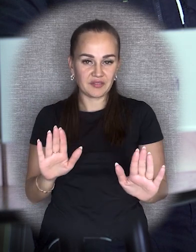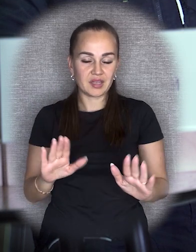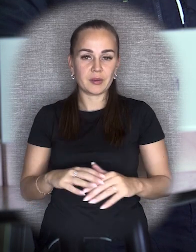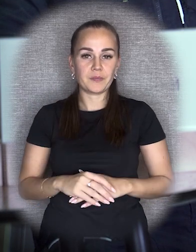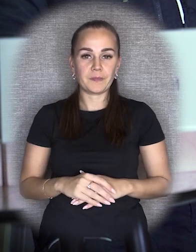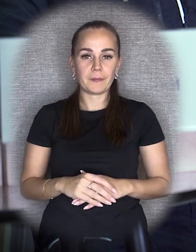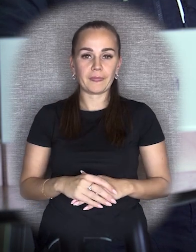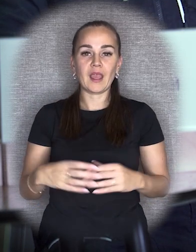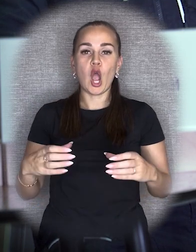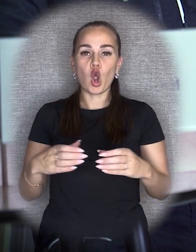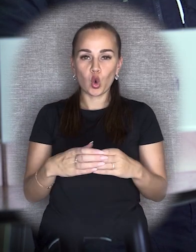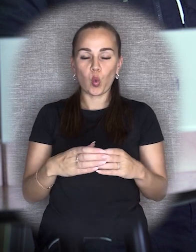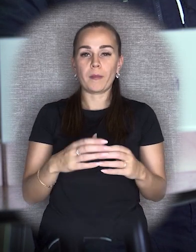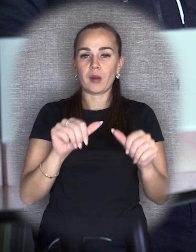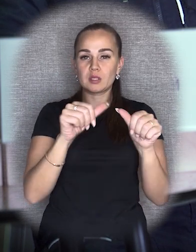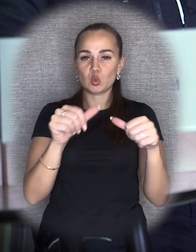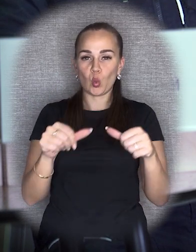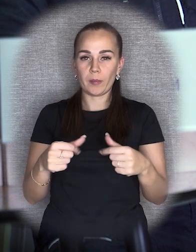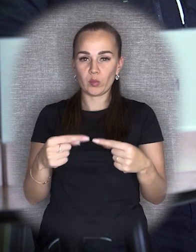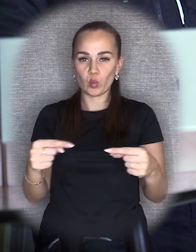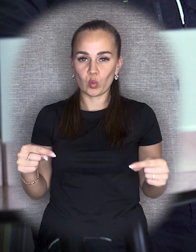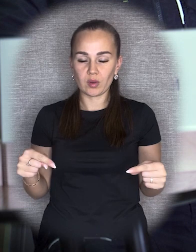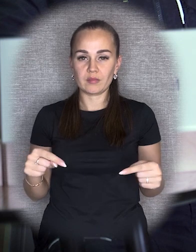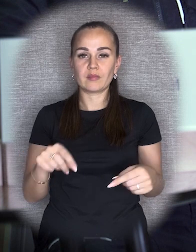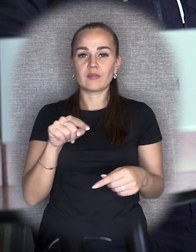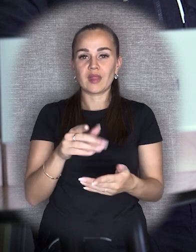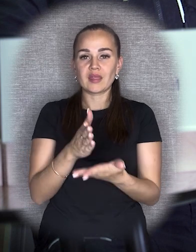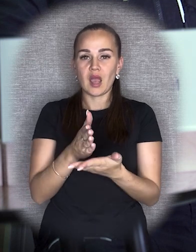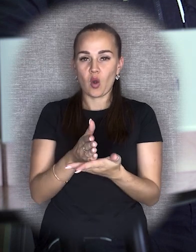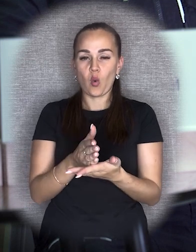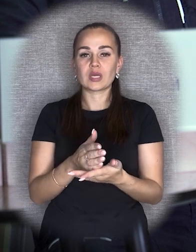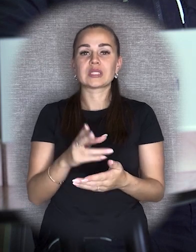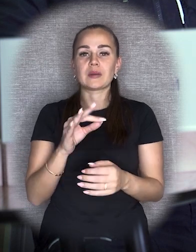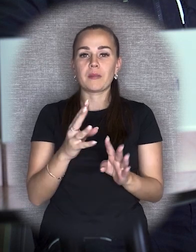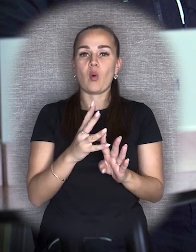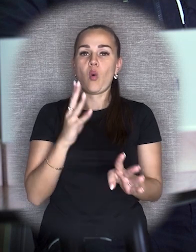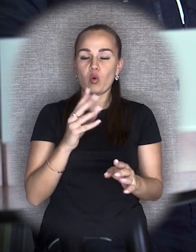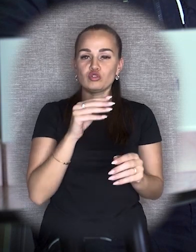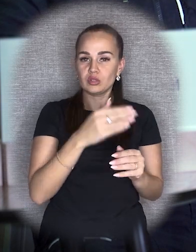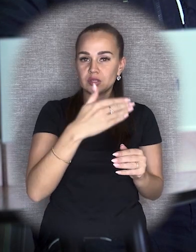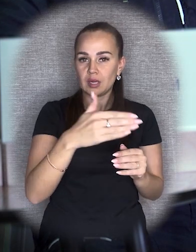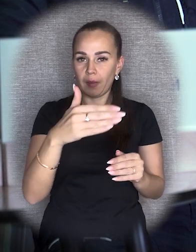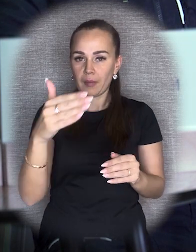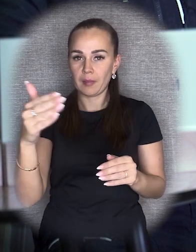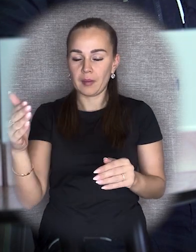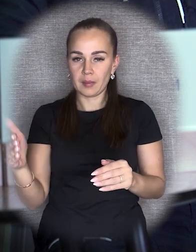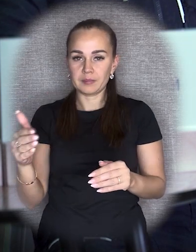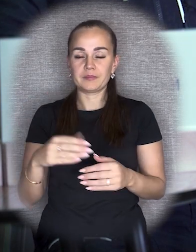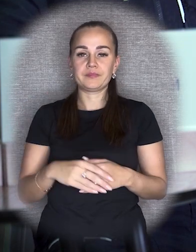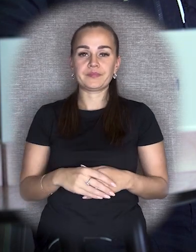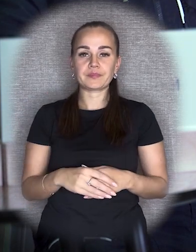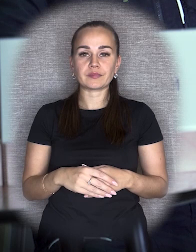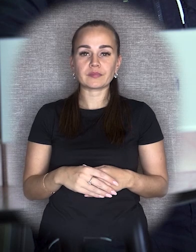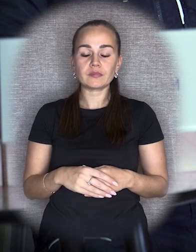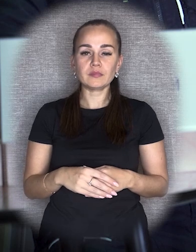выставки. Группа скульптур, она находится, расположена в хронологической последовательности,